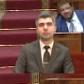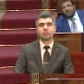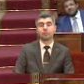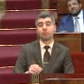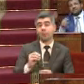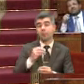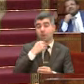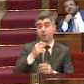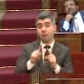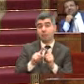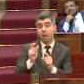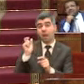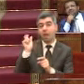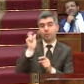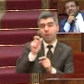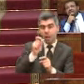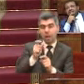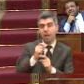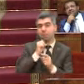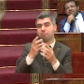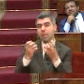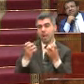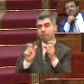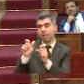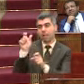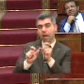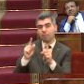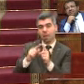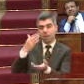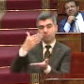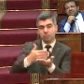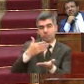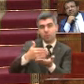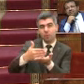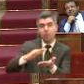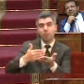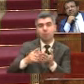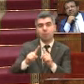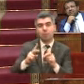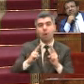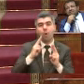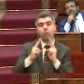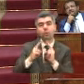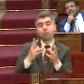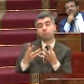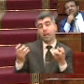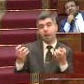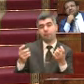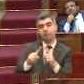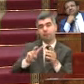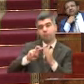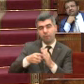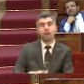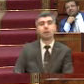ذلك إلى رشق مستعمل طريق السيارة بالحجارة ووضع حواجز لعرقة وتعطيل السيارة قصد سرقتها. سيد الوزير، أمام تلامي